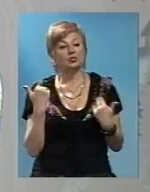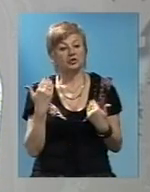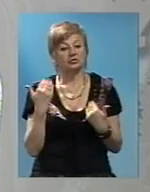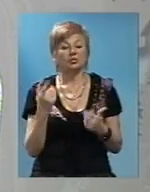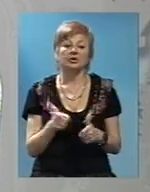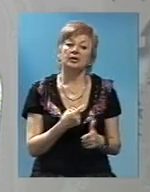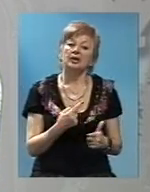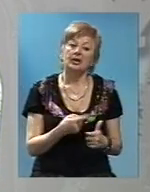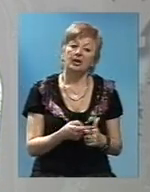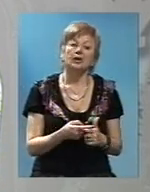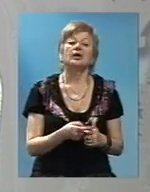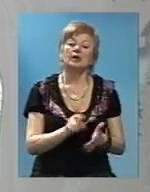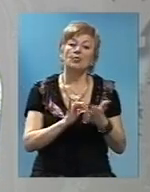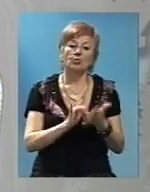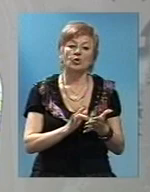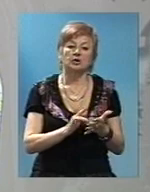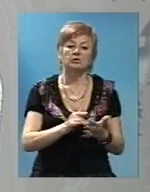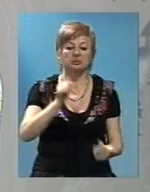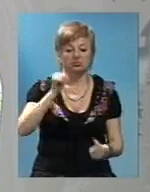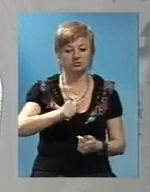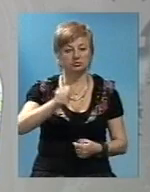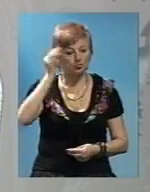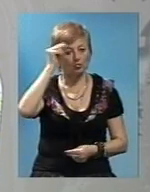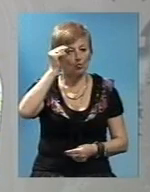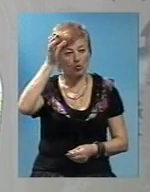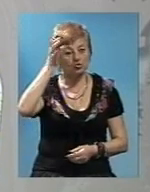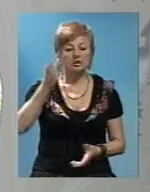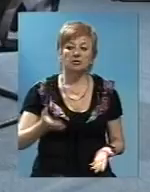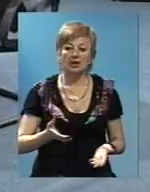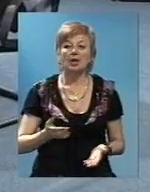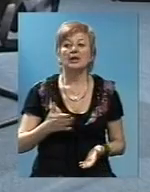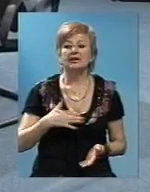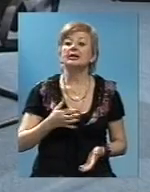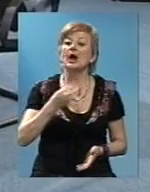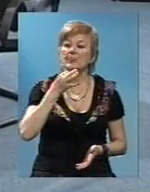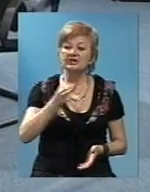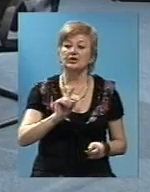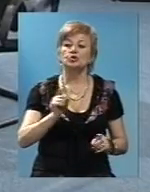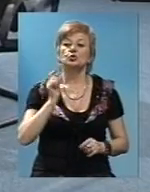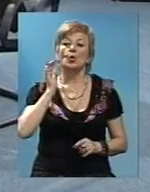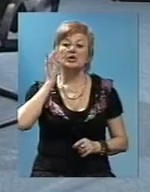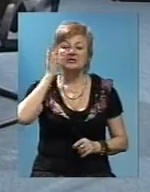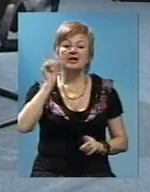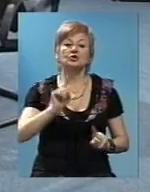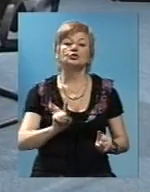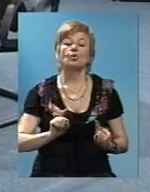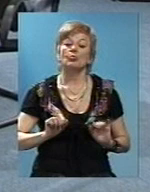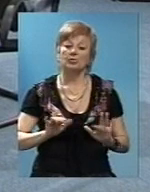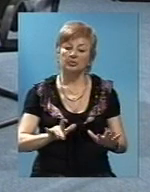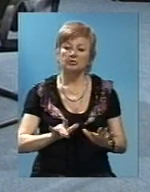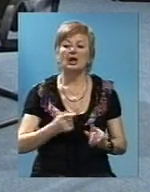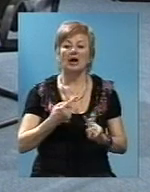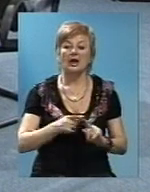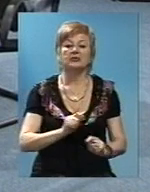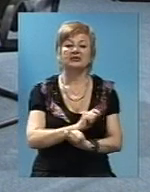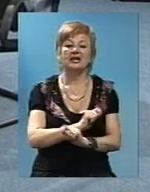цих поїздках більше присутня освітня складова? Я б так сказав, що ідеологія тих заходів, які ми проводимо, це подавати